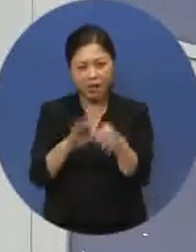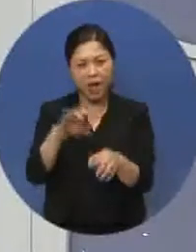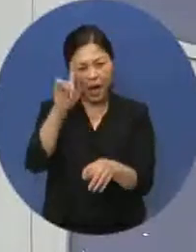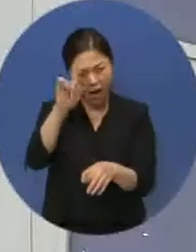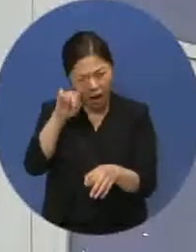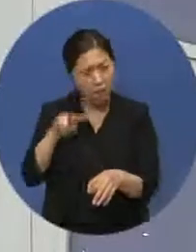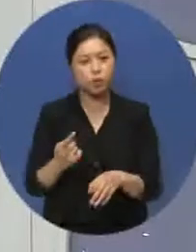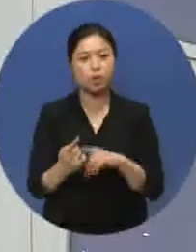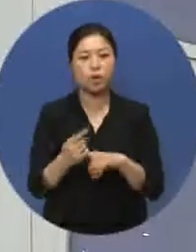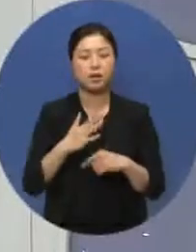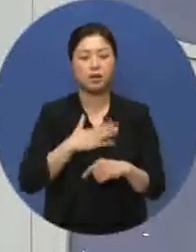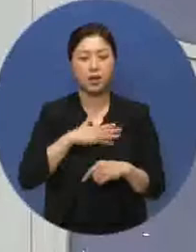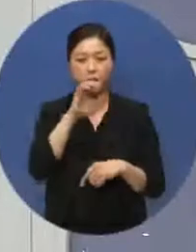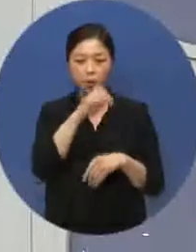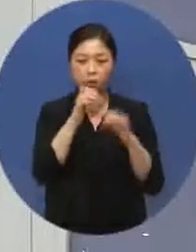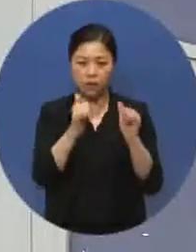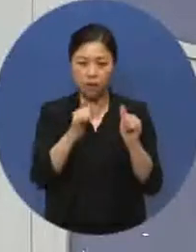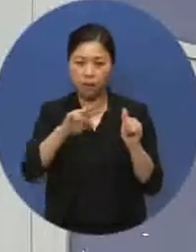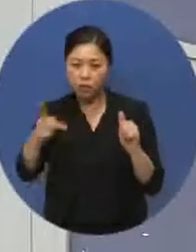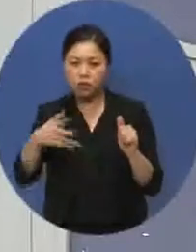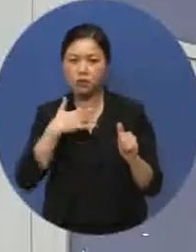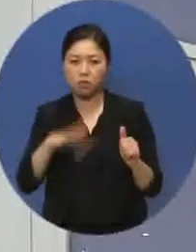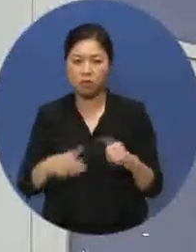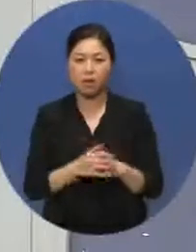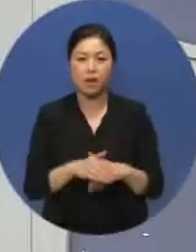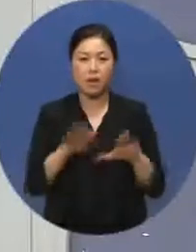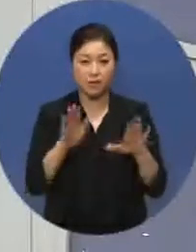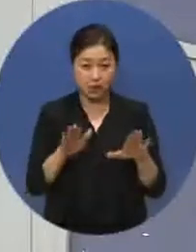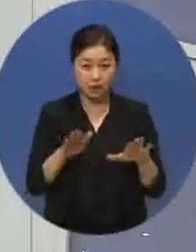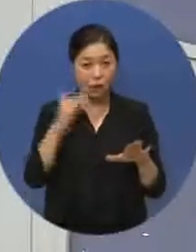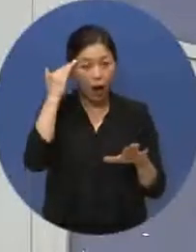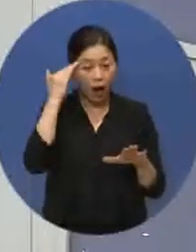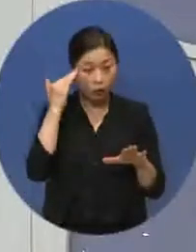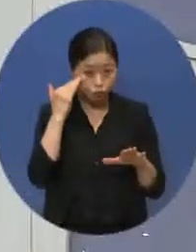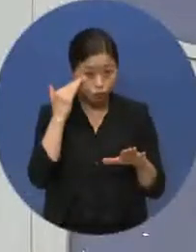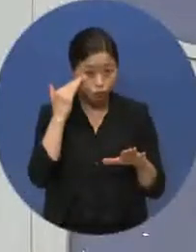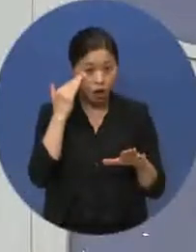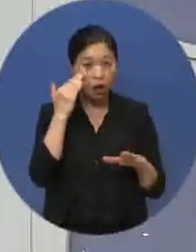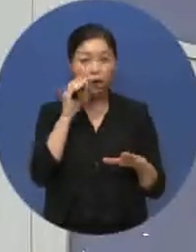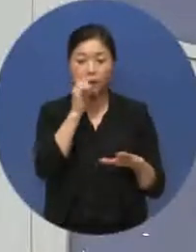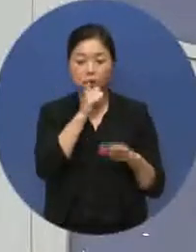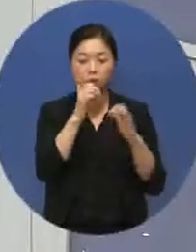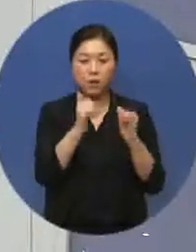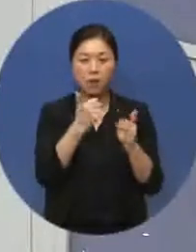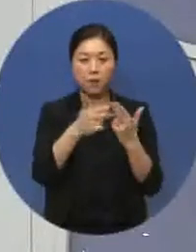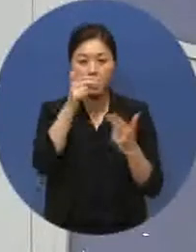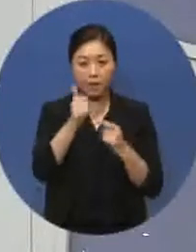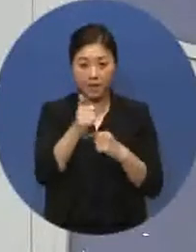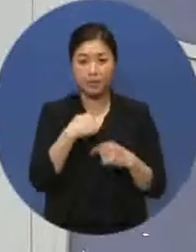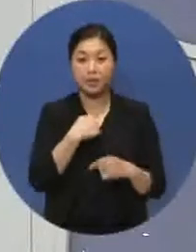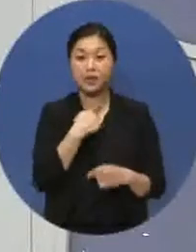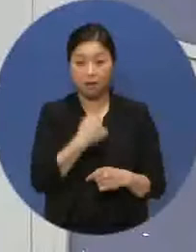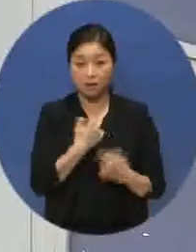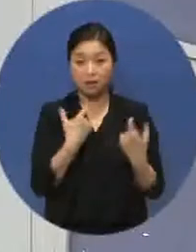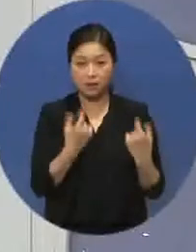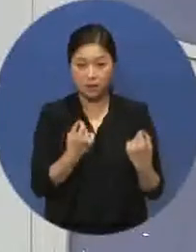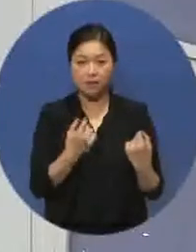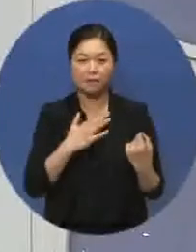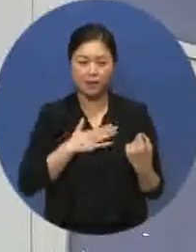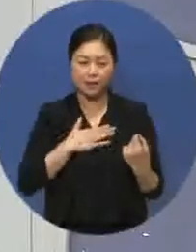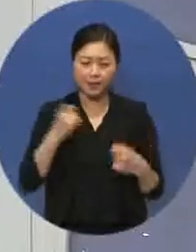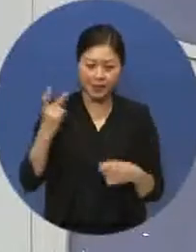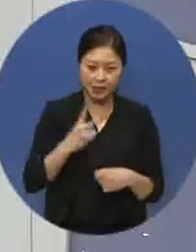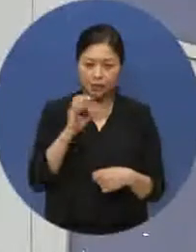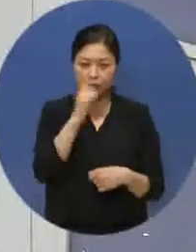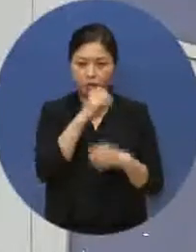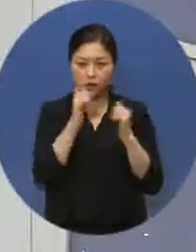제 꿈이 변호사가 아닌 적이 없었습니다. 지금도 변호사 협회장을 하고 있지만 저는 근본적으로 나는 언제든지 다시 변호사로서 활동을